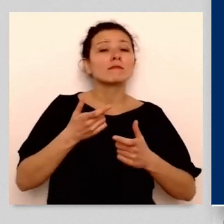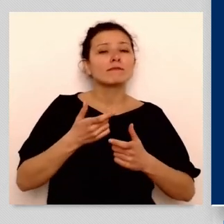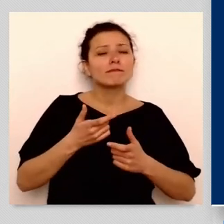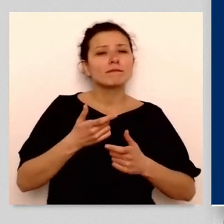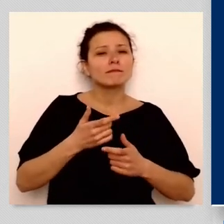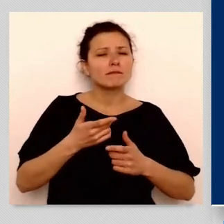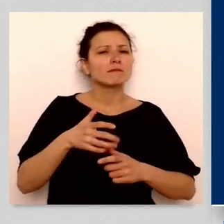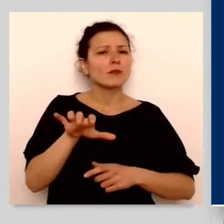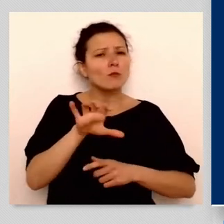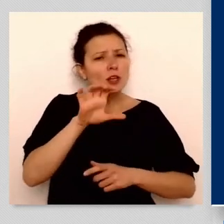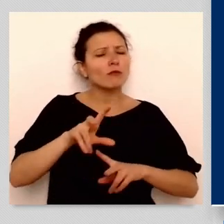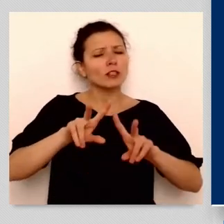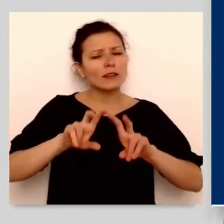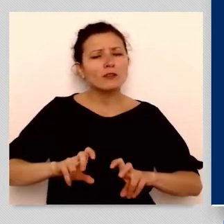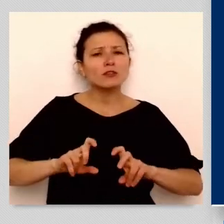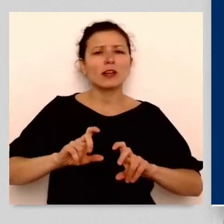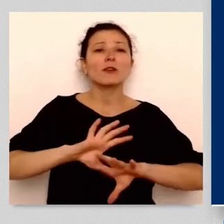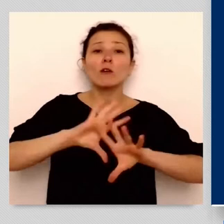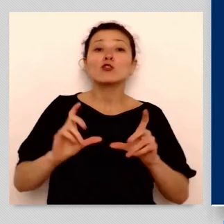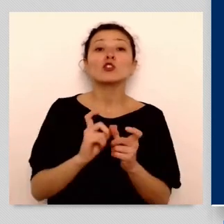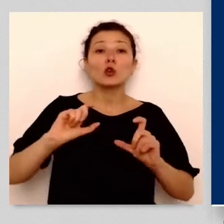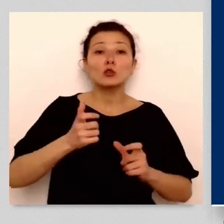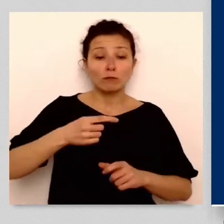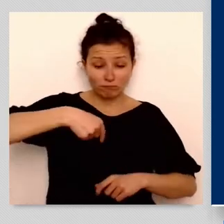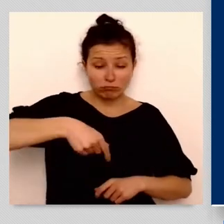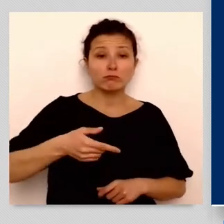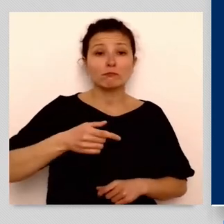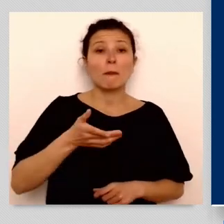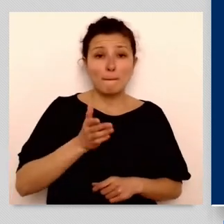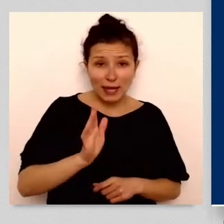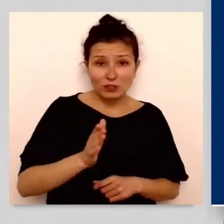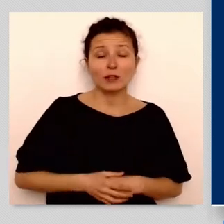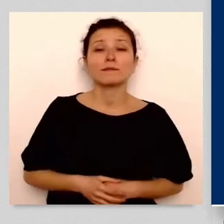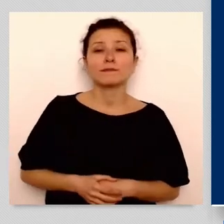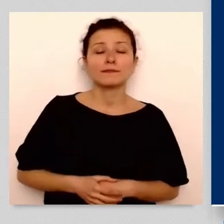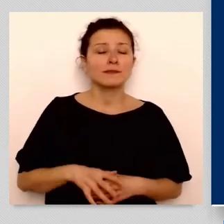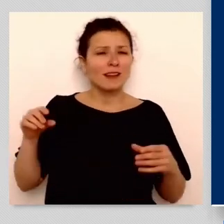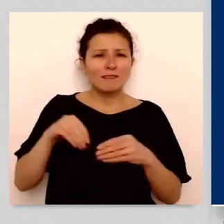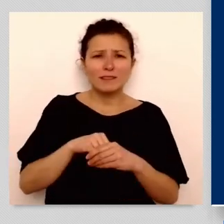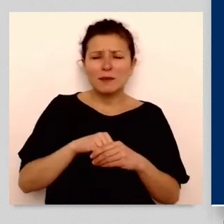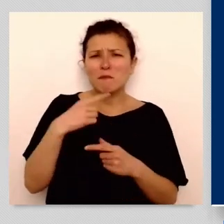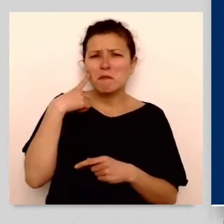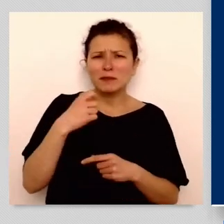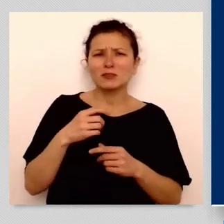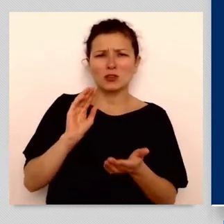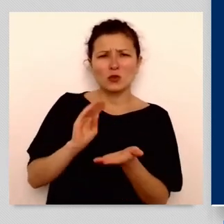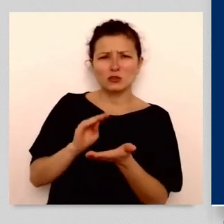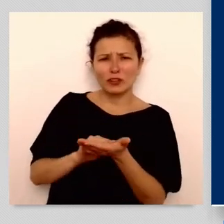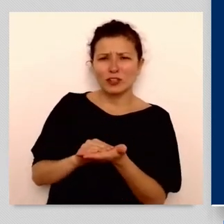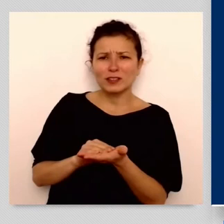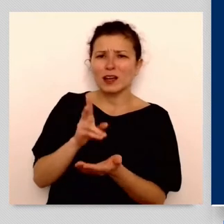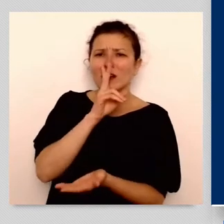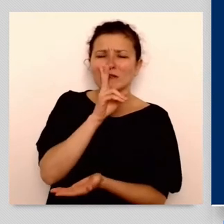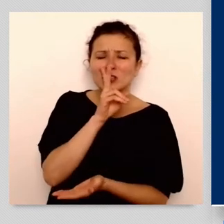czeka, mając też w pamięci doświadczenia, no już widzimy chociażby z innych krajów znacznie